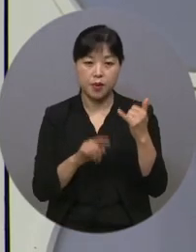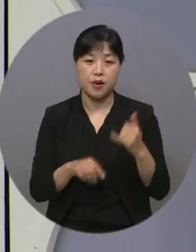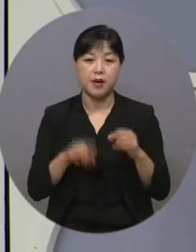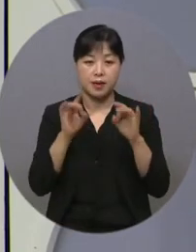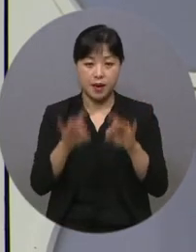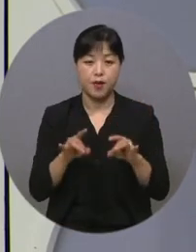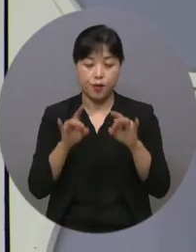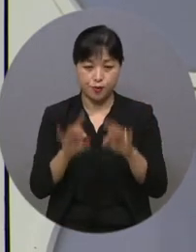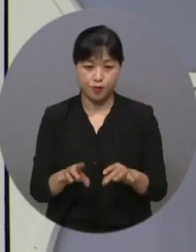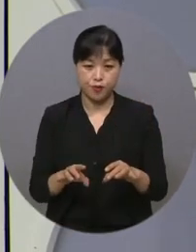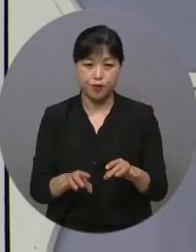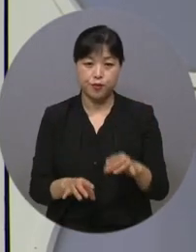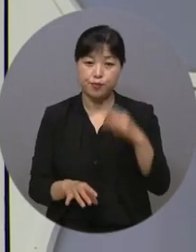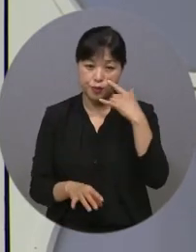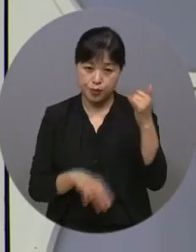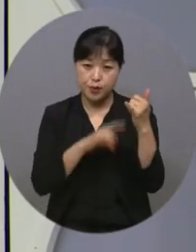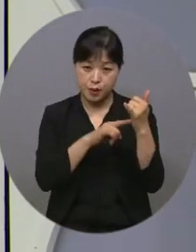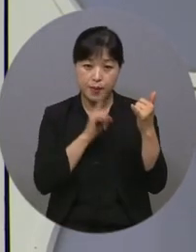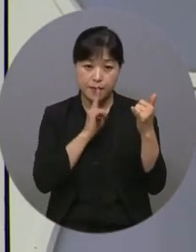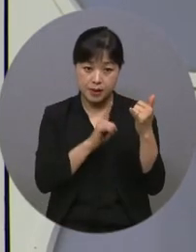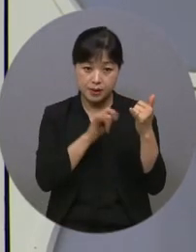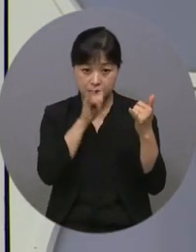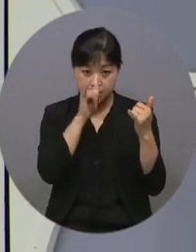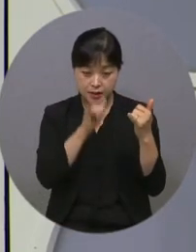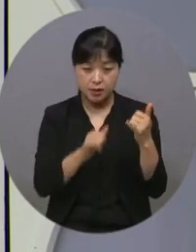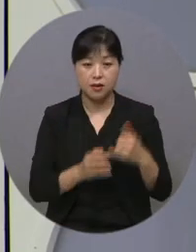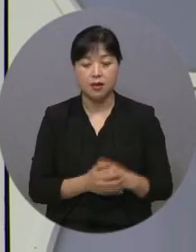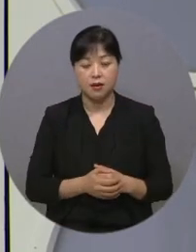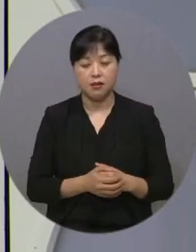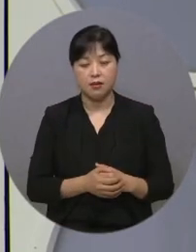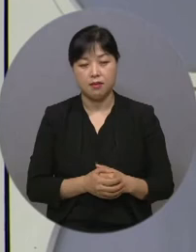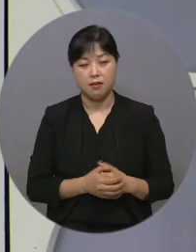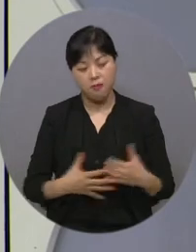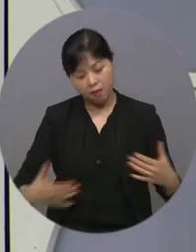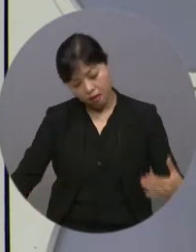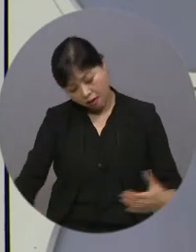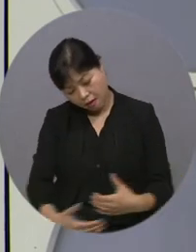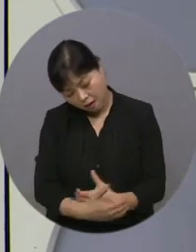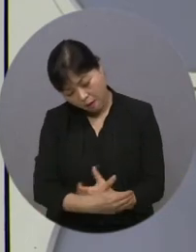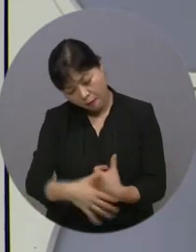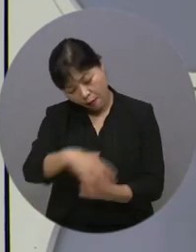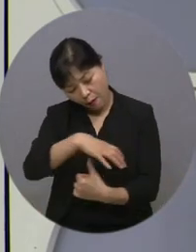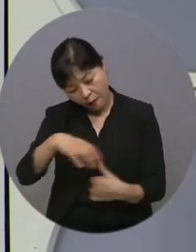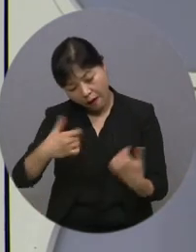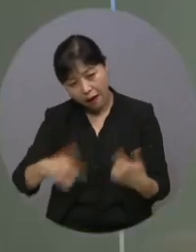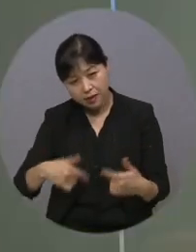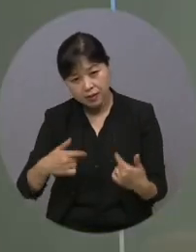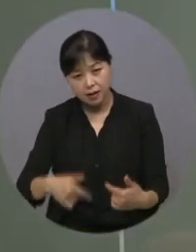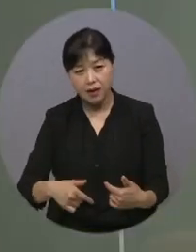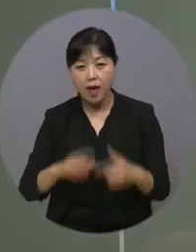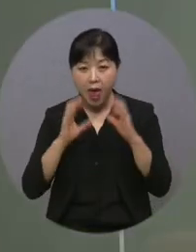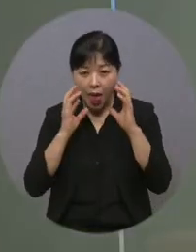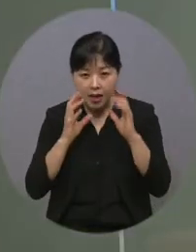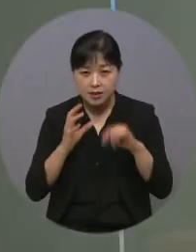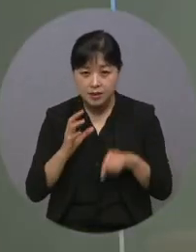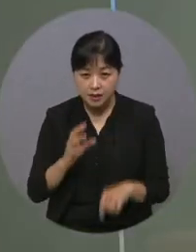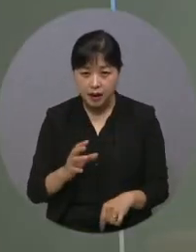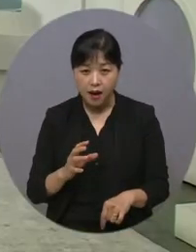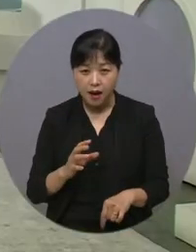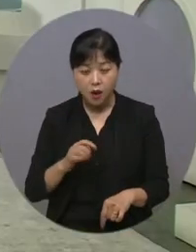캉거루 부모라고 그러잖아요. 전부 다 보호해가지고 이 아이가 스스로 하는 거는